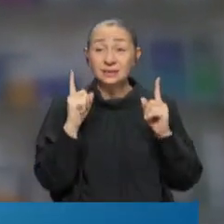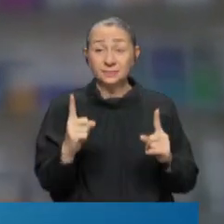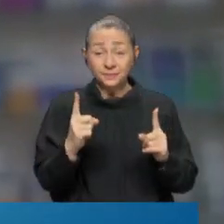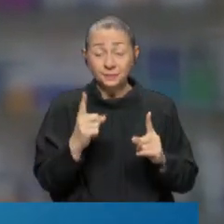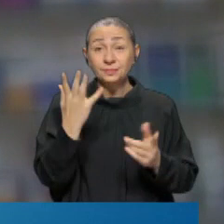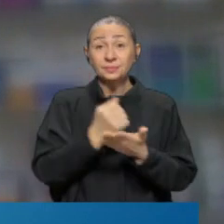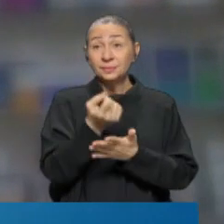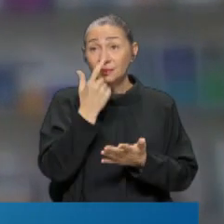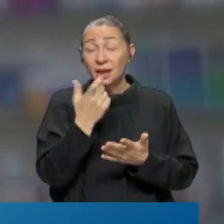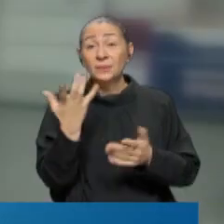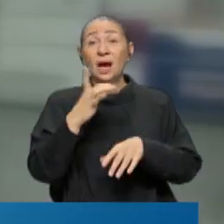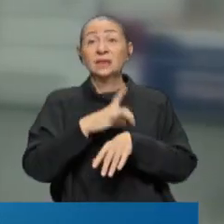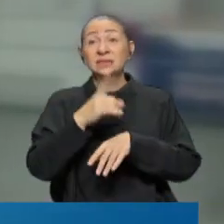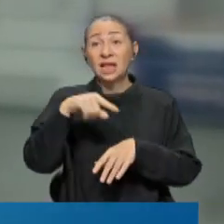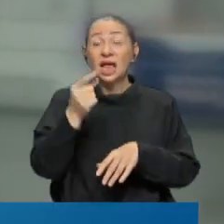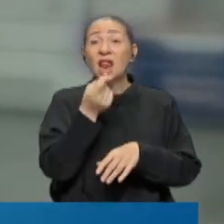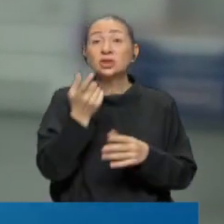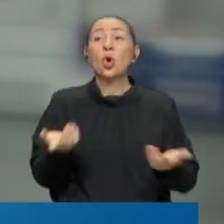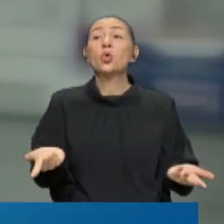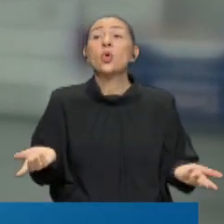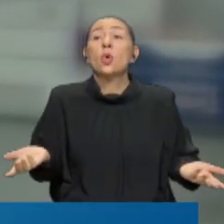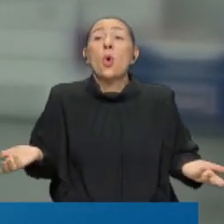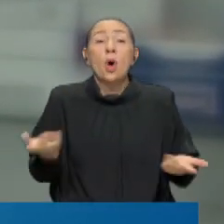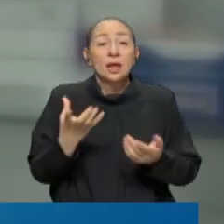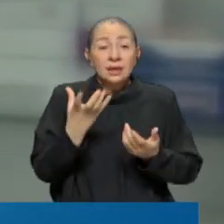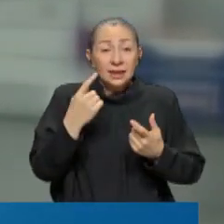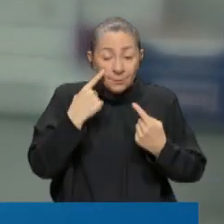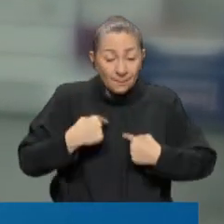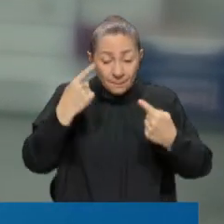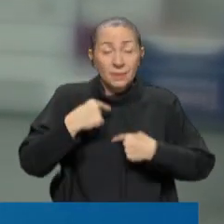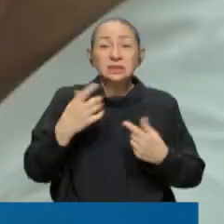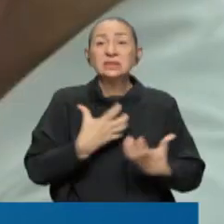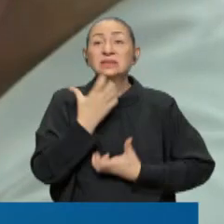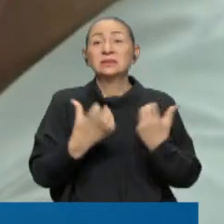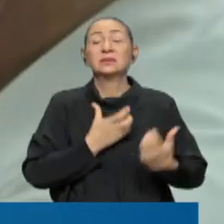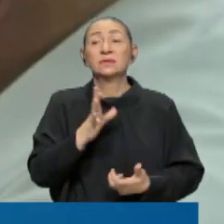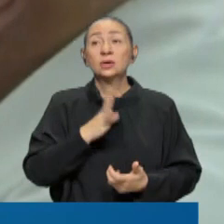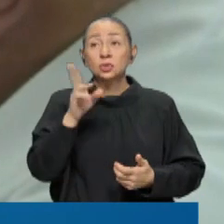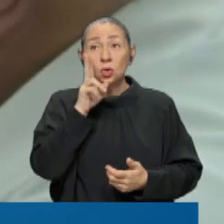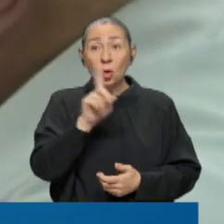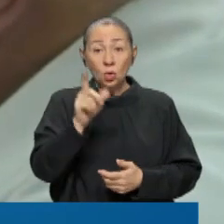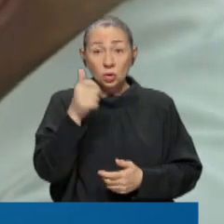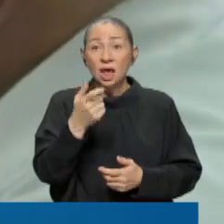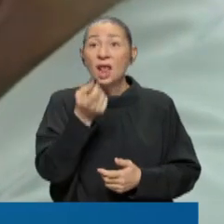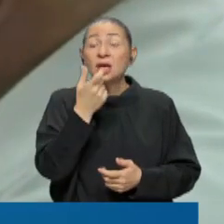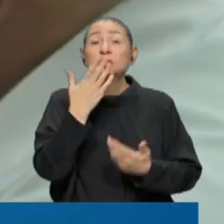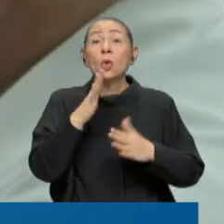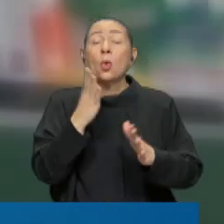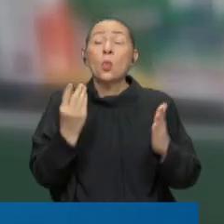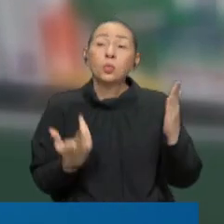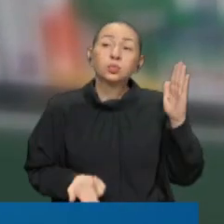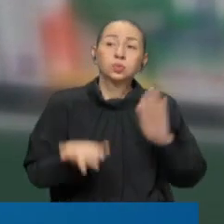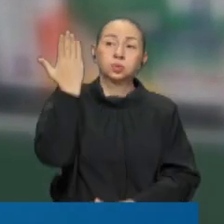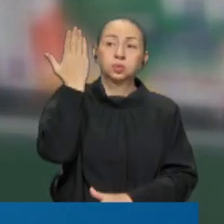süredir hem Eczacılar hem de hastalar ilaç yokluğundan tedavilerinin yarım kaldığından dert yanıyor ki Son 10 gündür ilaç yokluğu Has